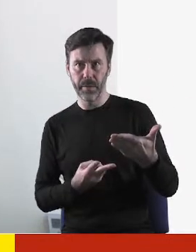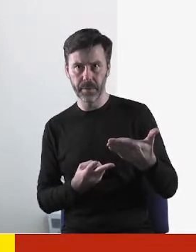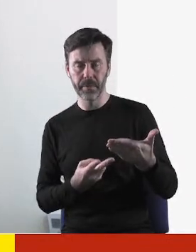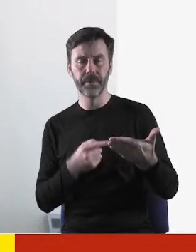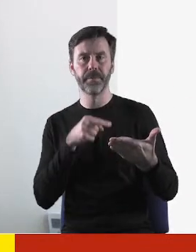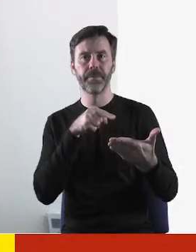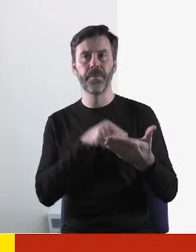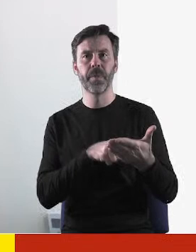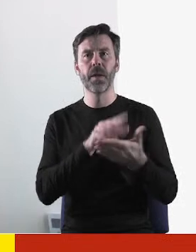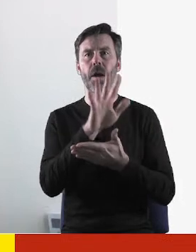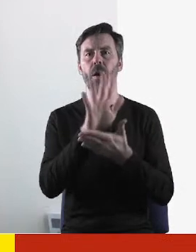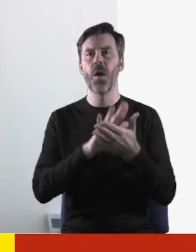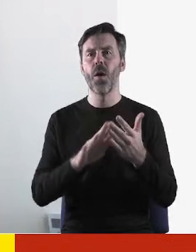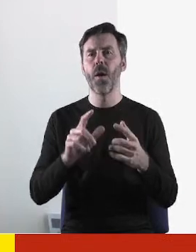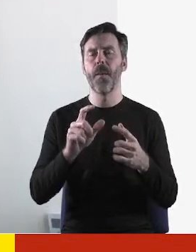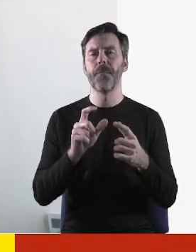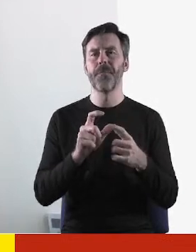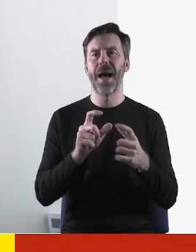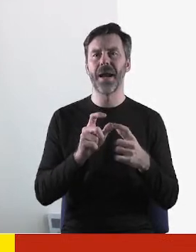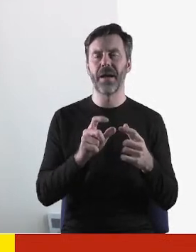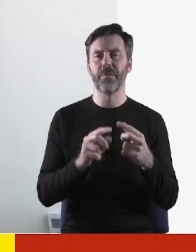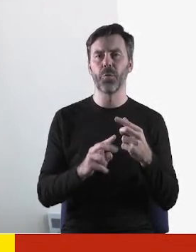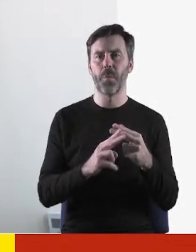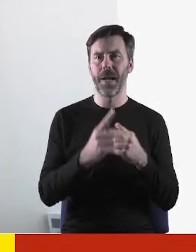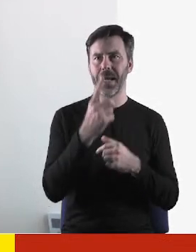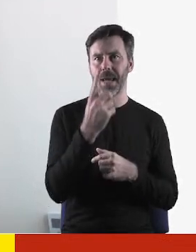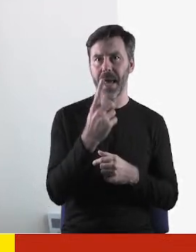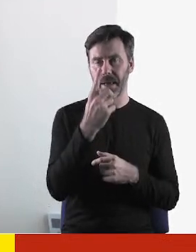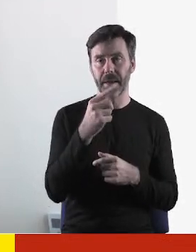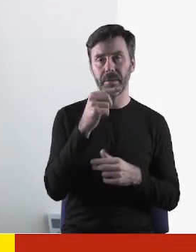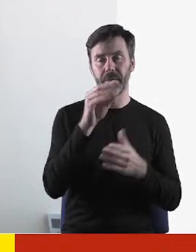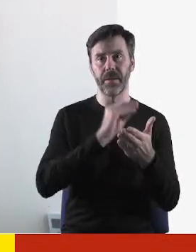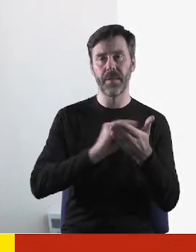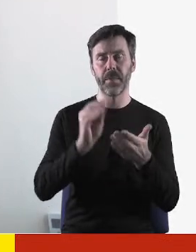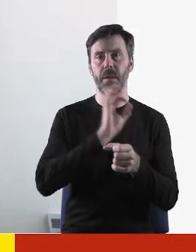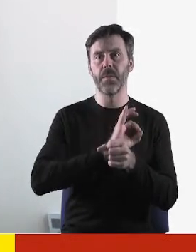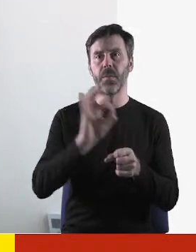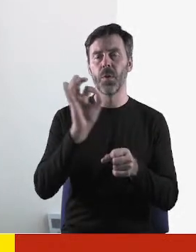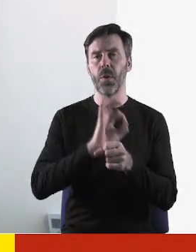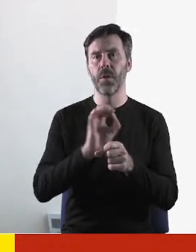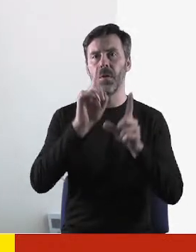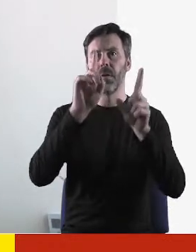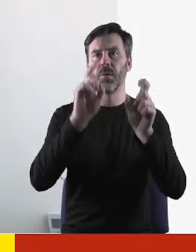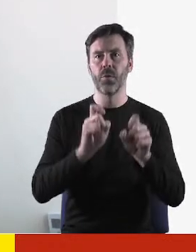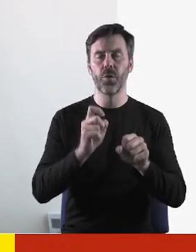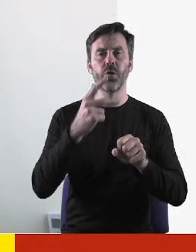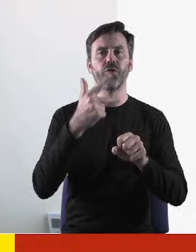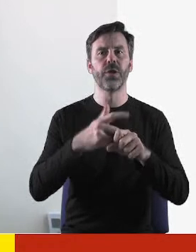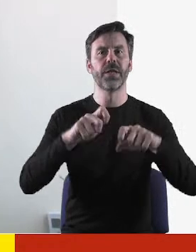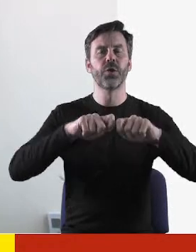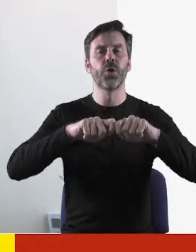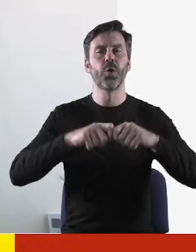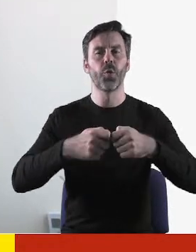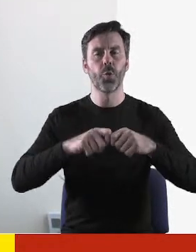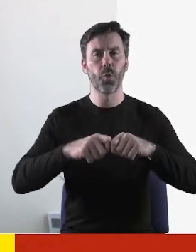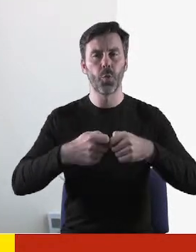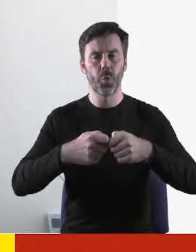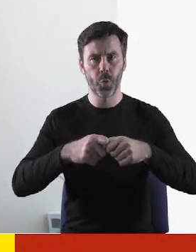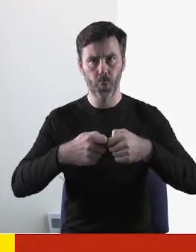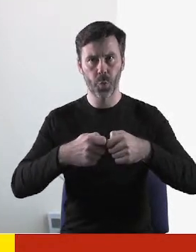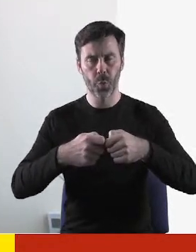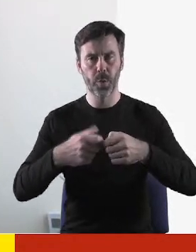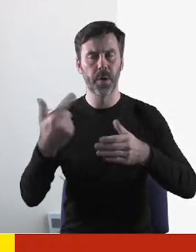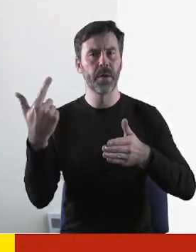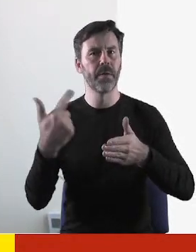I tutaj w paragrafie pierwszym jest napisane, że projekt zostanie zakończony 30 grudnia